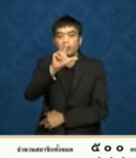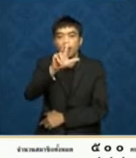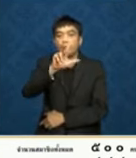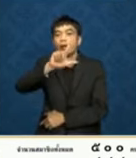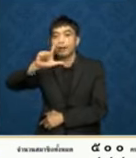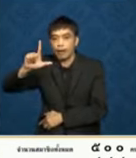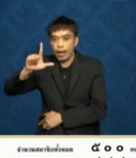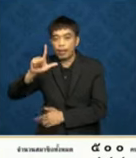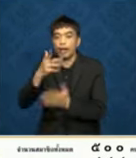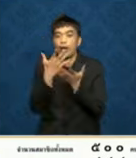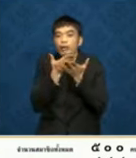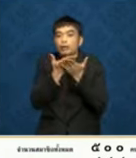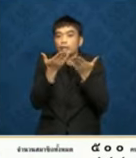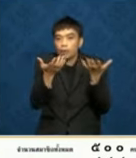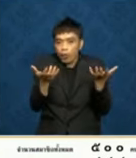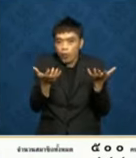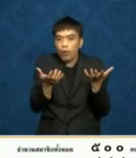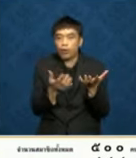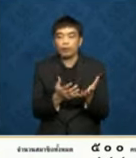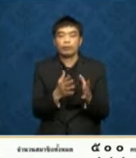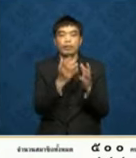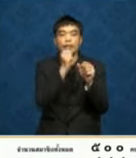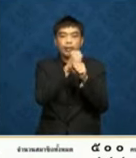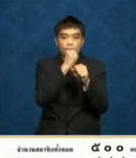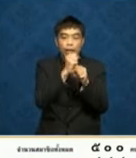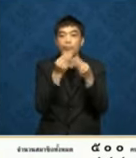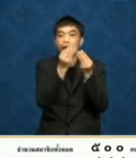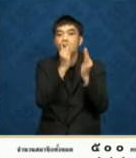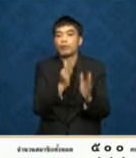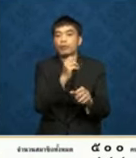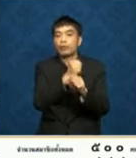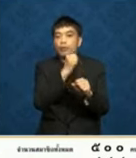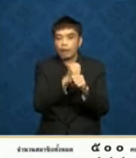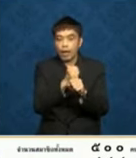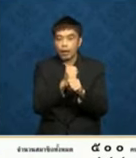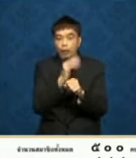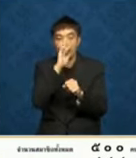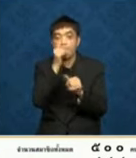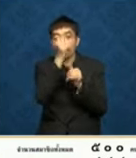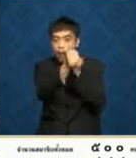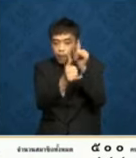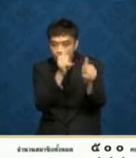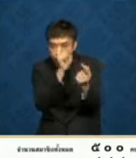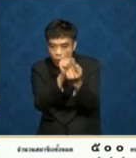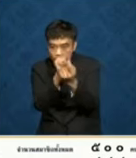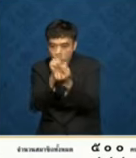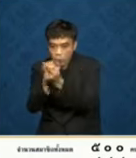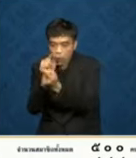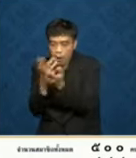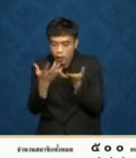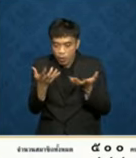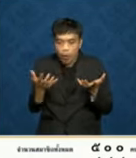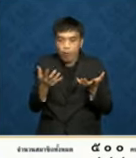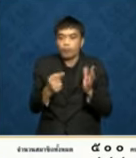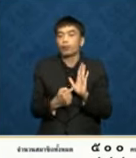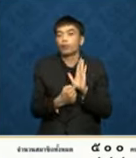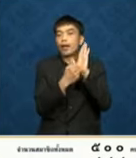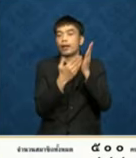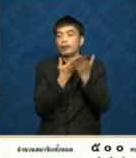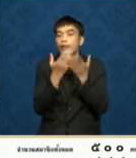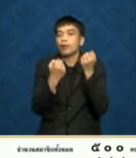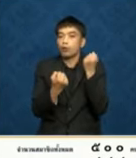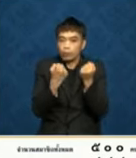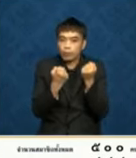การซื้ออุปกรณ์ต่ๆ เคịอัeroนวยความสะโด็กบเดาหน้าที่ใ Grayการลงไปหาพน้ประชาชนแต่ละพืนที่ไม่วเป็ยานผาหนะ